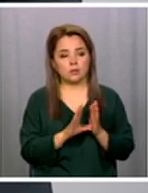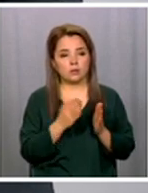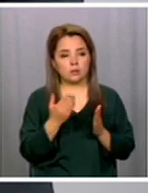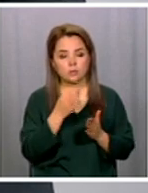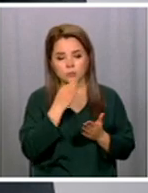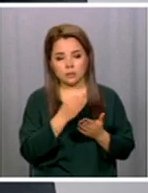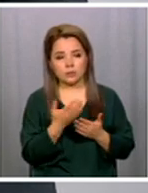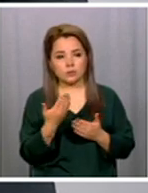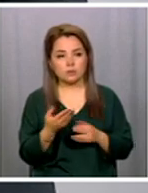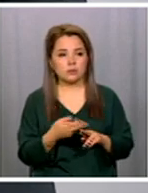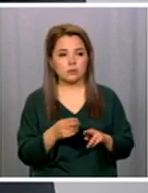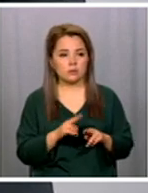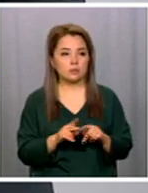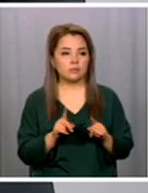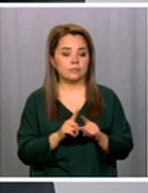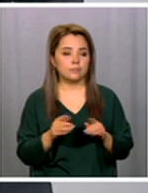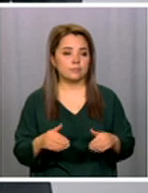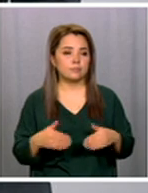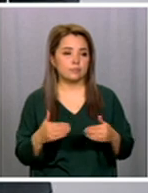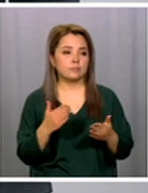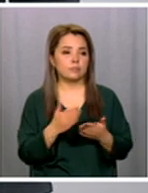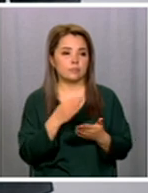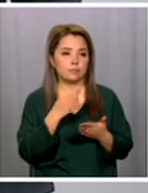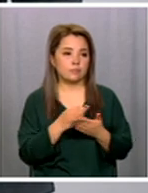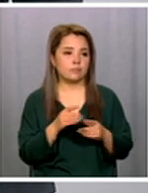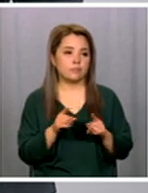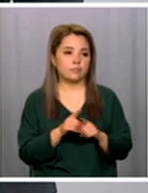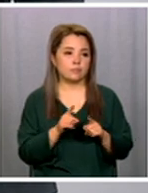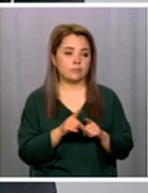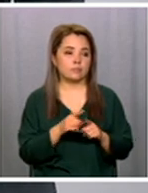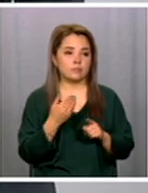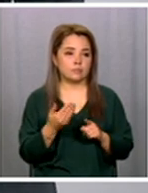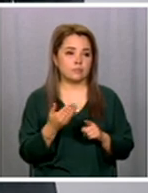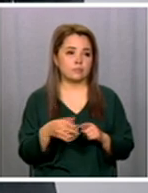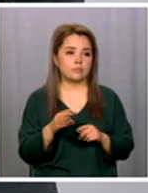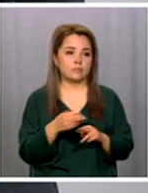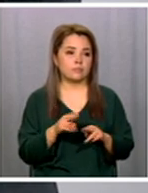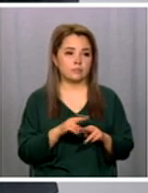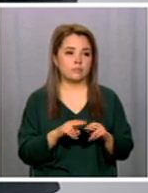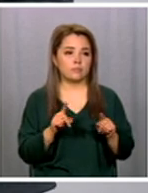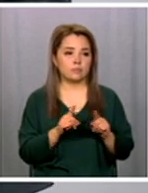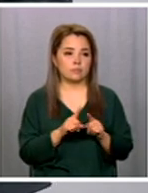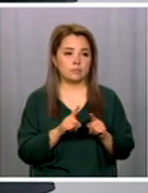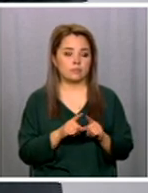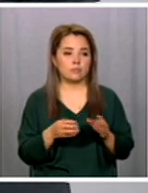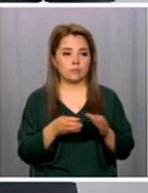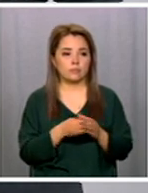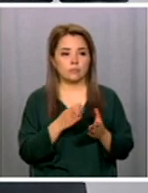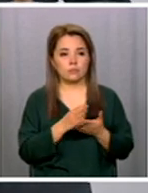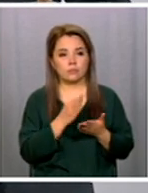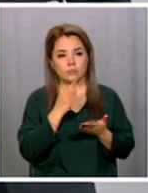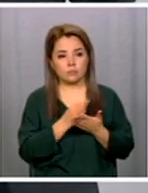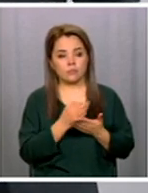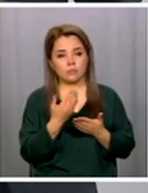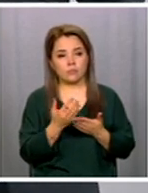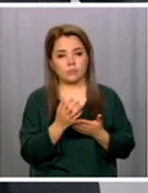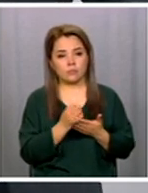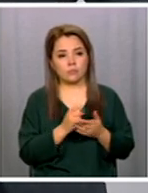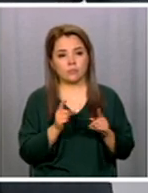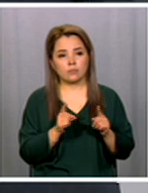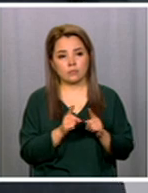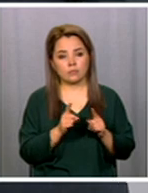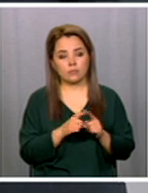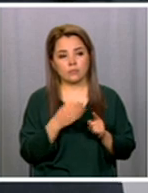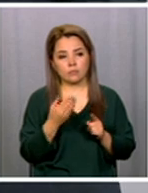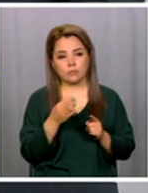потенциалдық энергияның формуласы потенциалдық энергия тең болады mgh-қа. Келесі потенциалдық энергия бұл